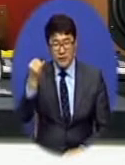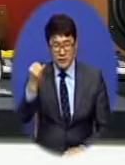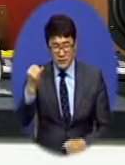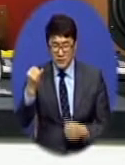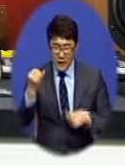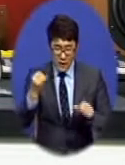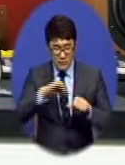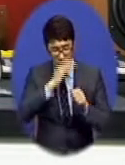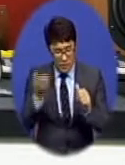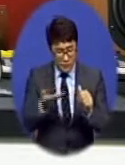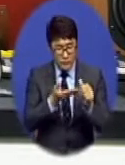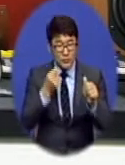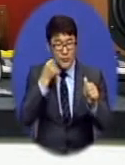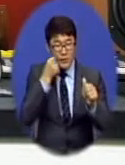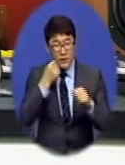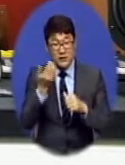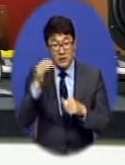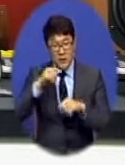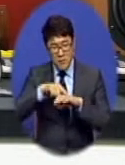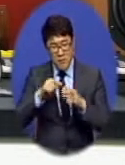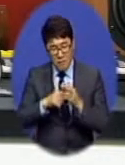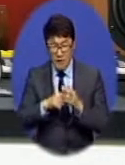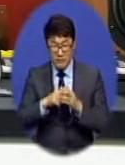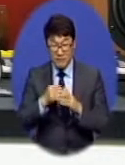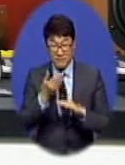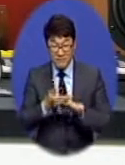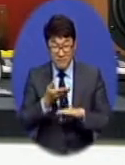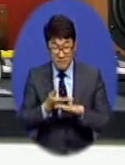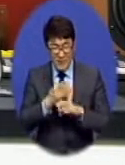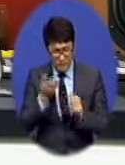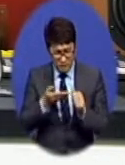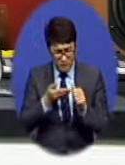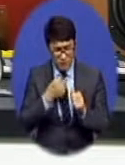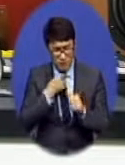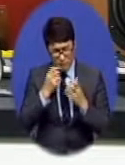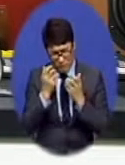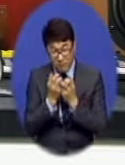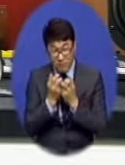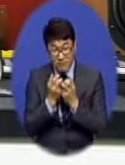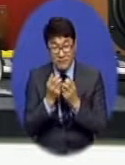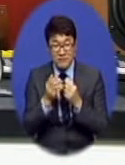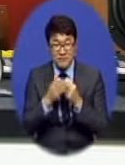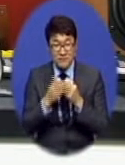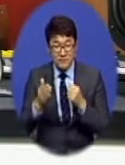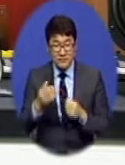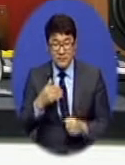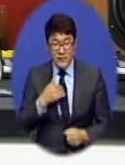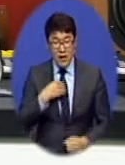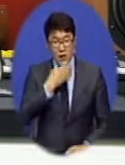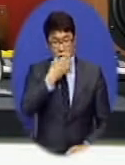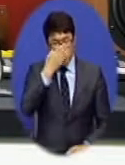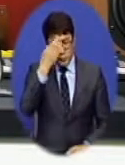다 해주진 못해도 누구보다 해주고 싶은 마음은 어느 부모님보다도 강하신 것 같아요. 그러니까 저는 어떻게든